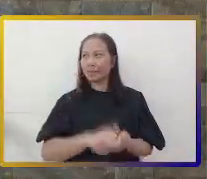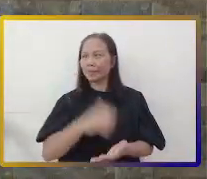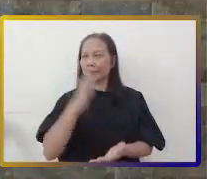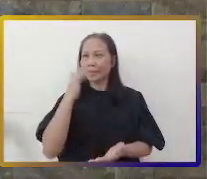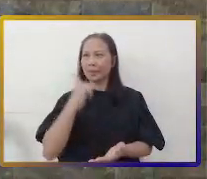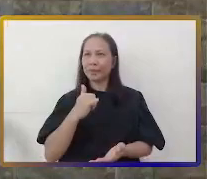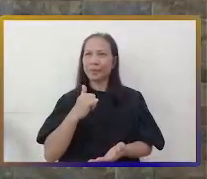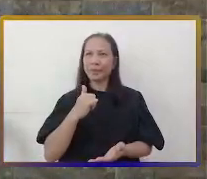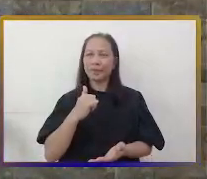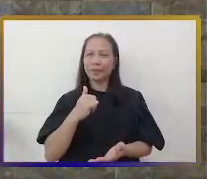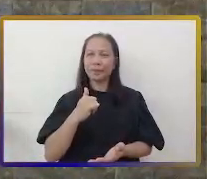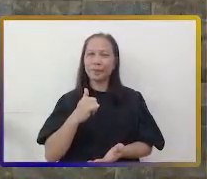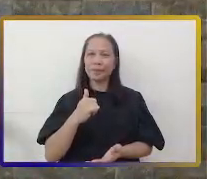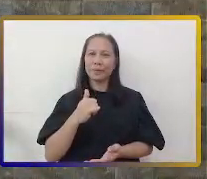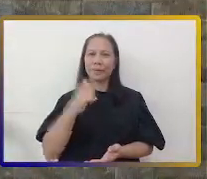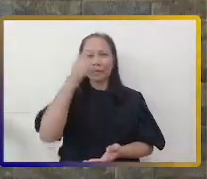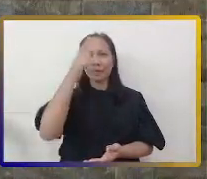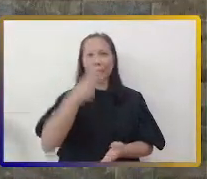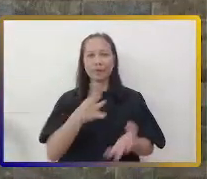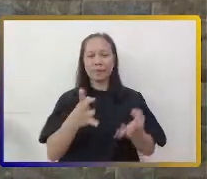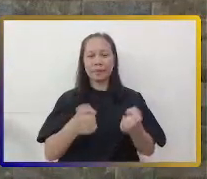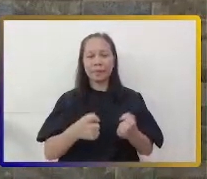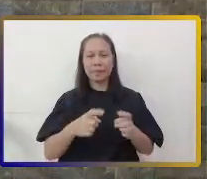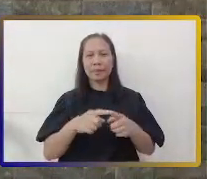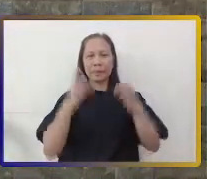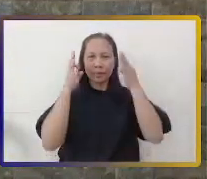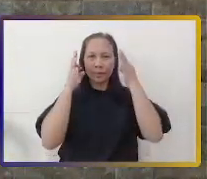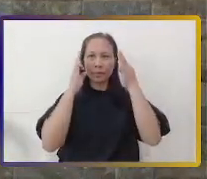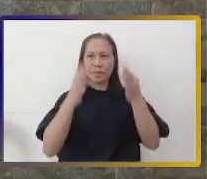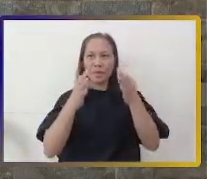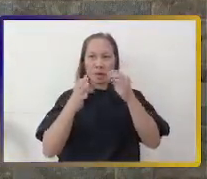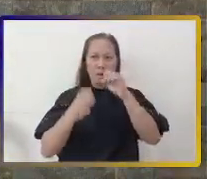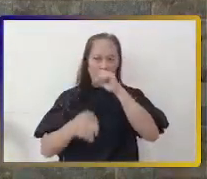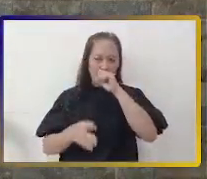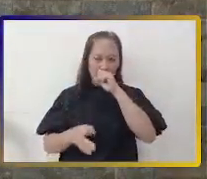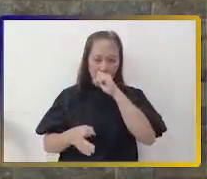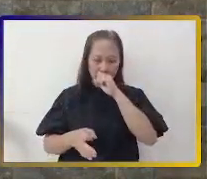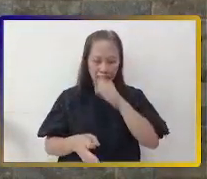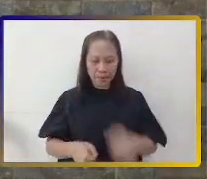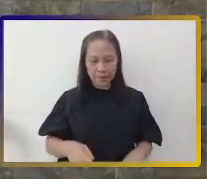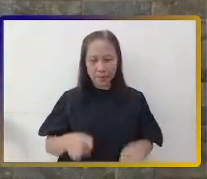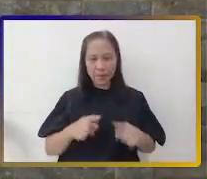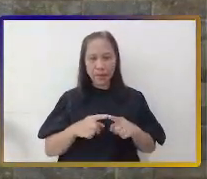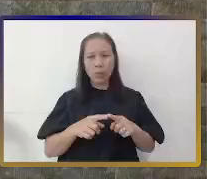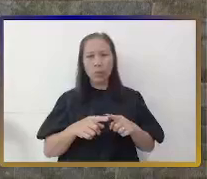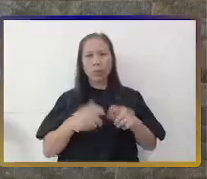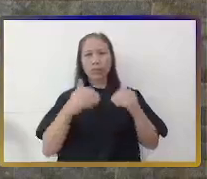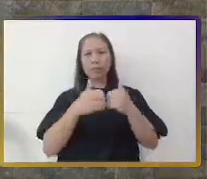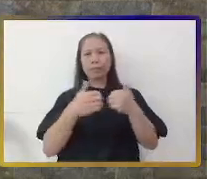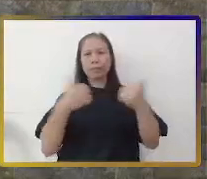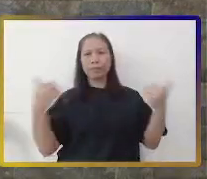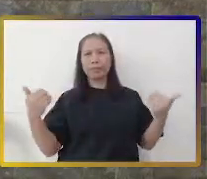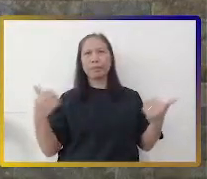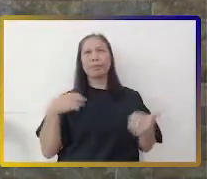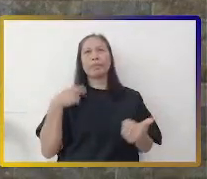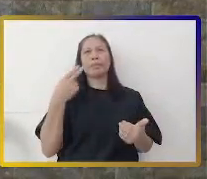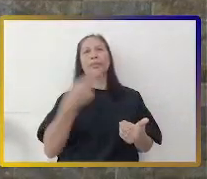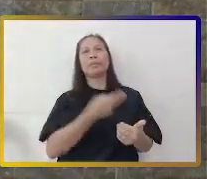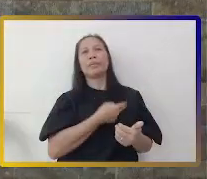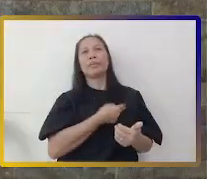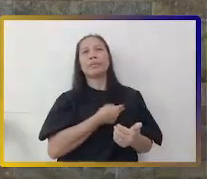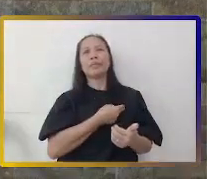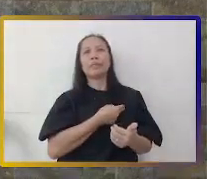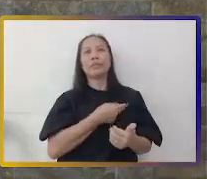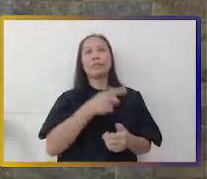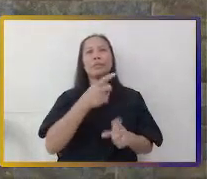with temporal value It is because of the reason na gusto niya nga tayong may ihiwalay sa Diyos you